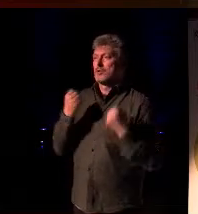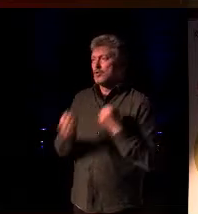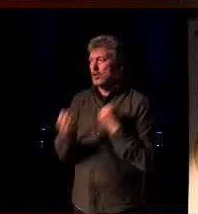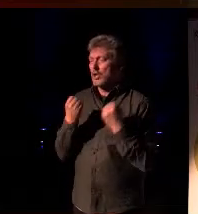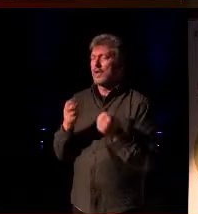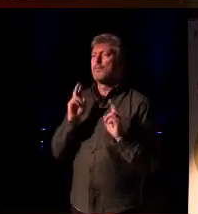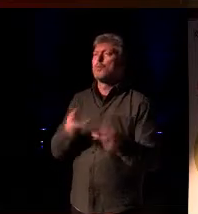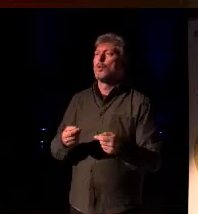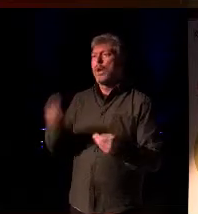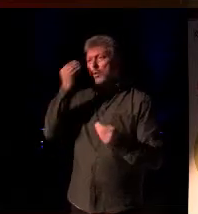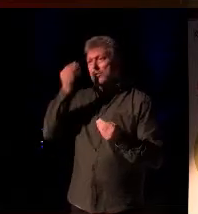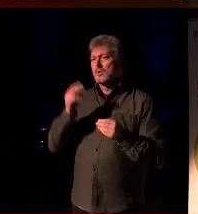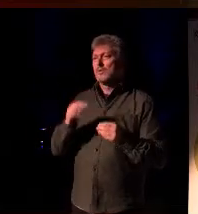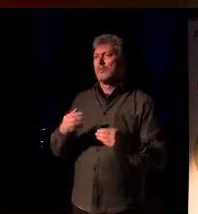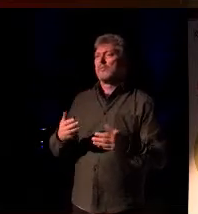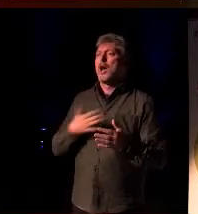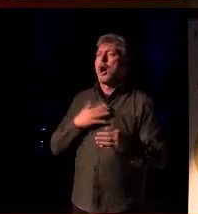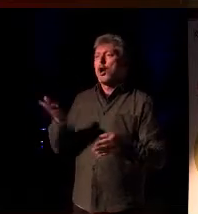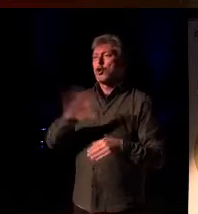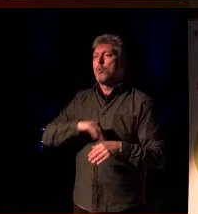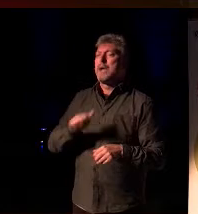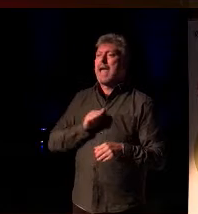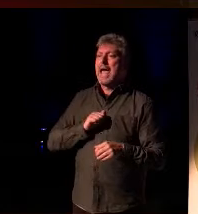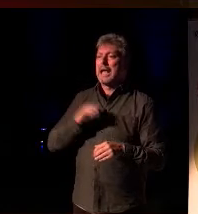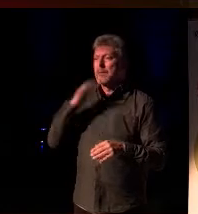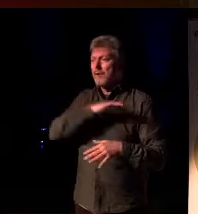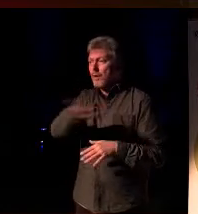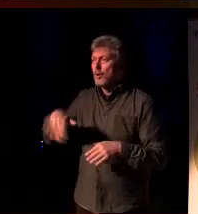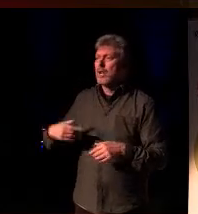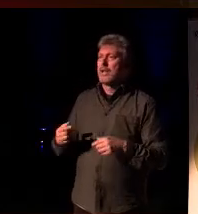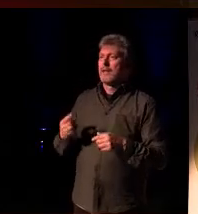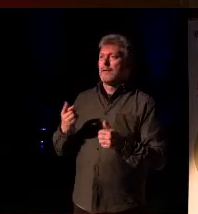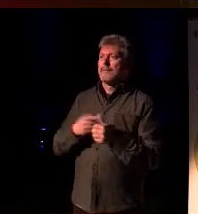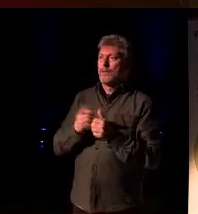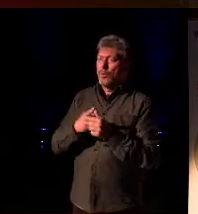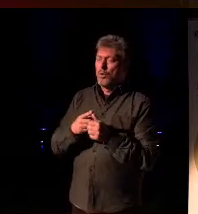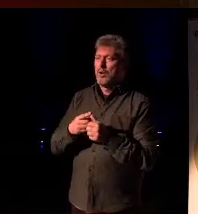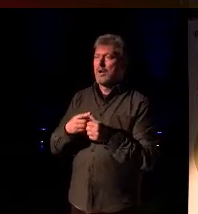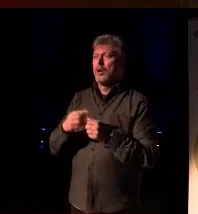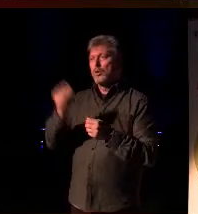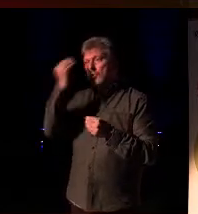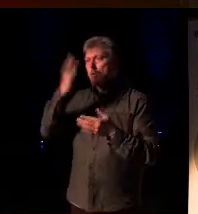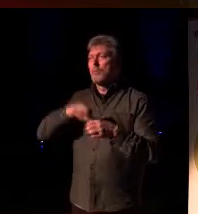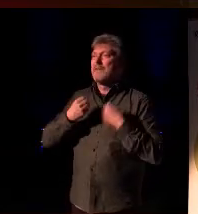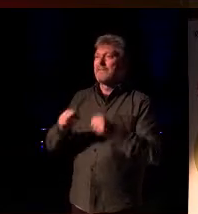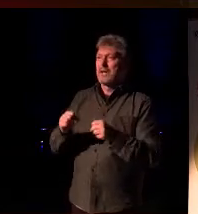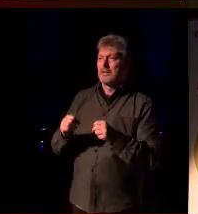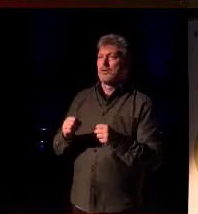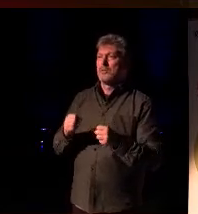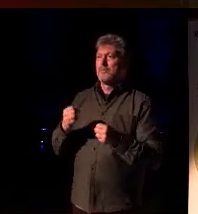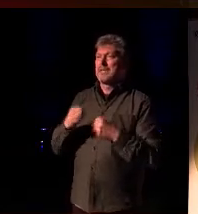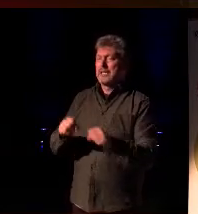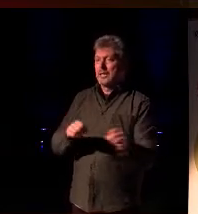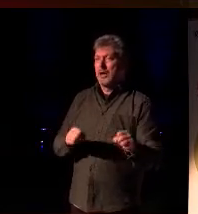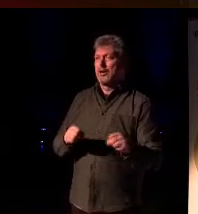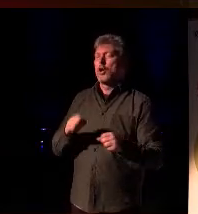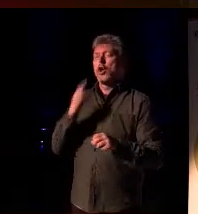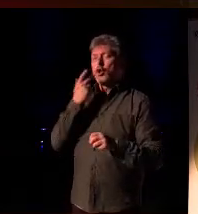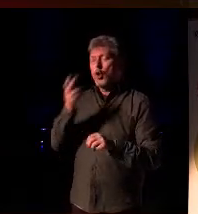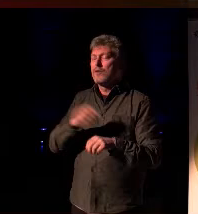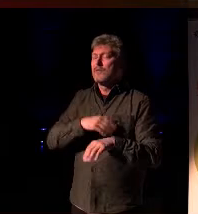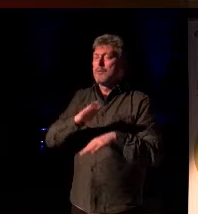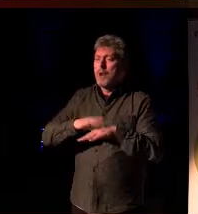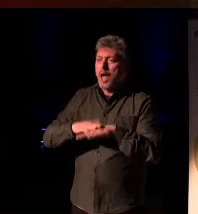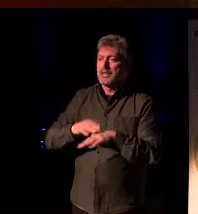finnes om egen befolkning, og kunnskap om virksomme tiltak, og vi må legge planer. Målet det er jo da en trygg og